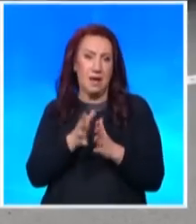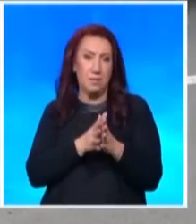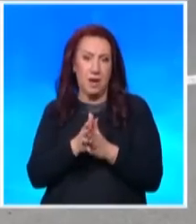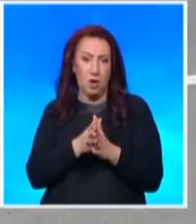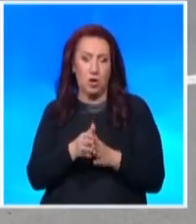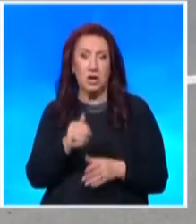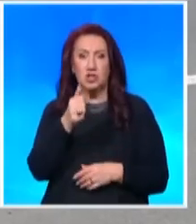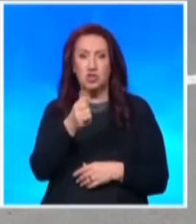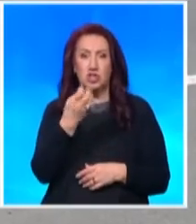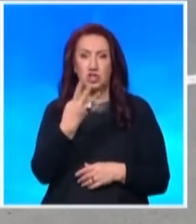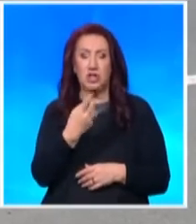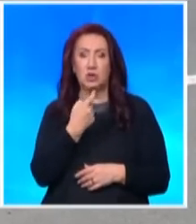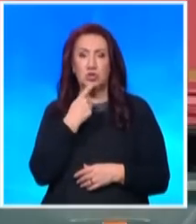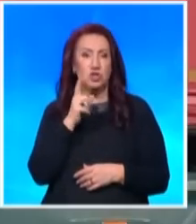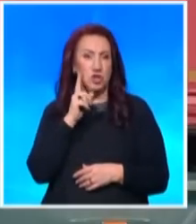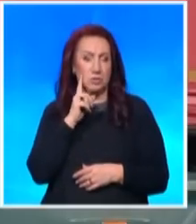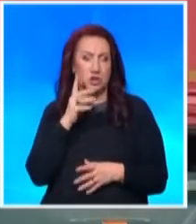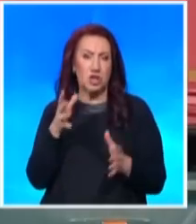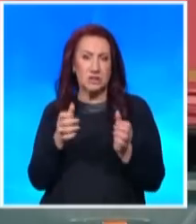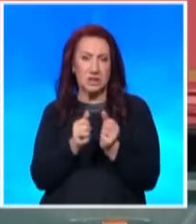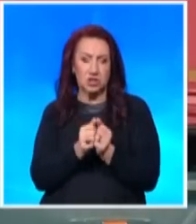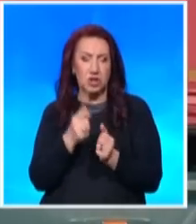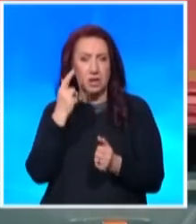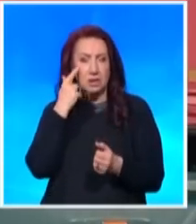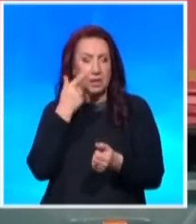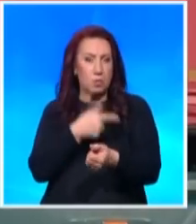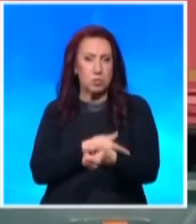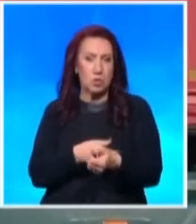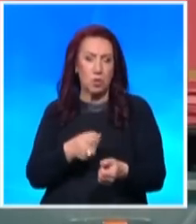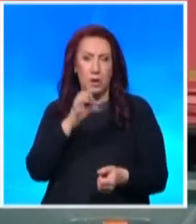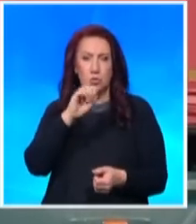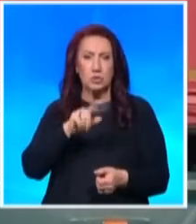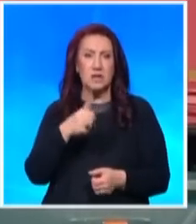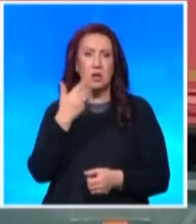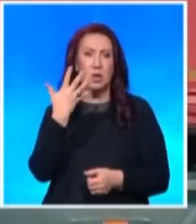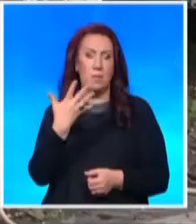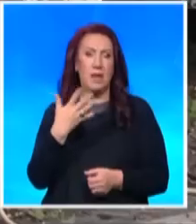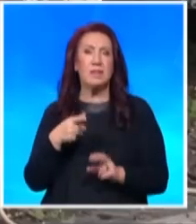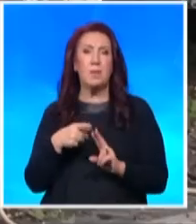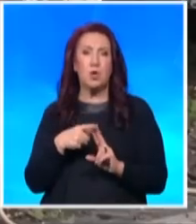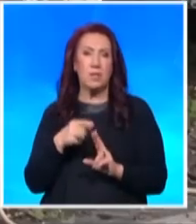64-годишният мъж е задържан. Пробата му е показала 0,5 промила алкохол в кръвта.